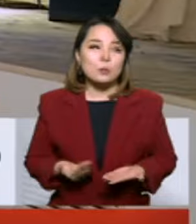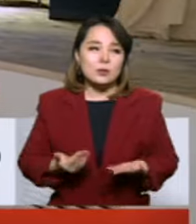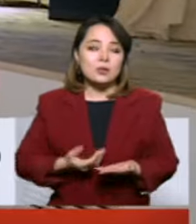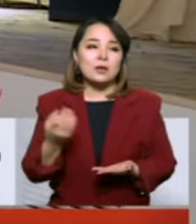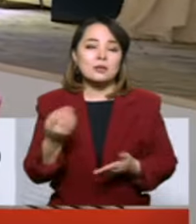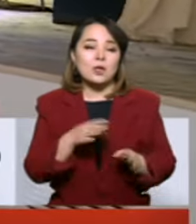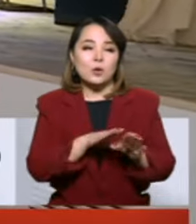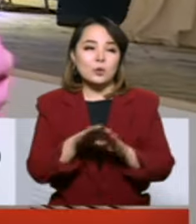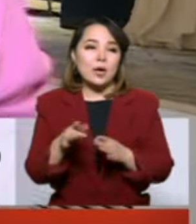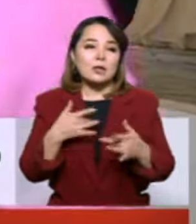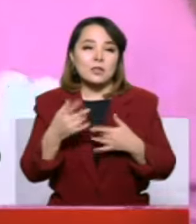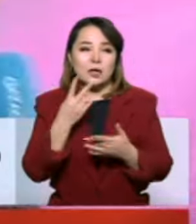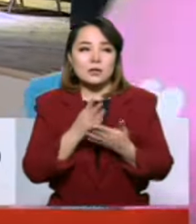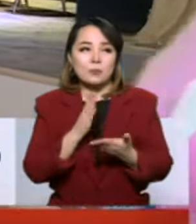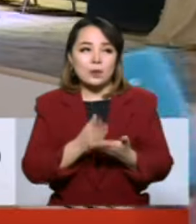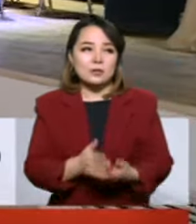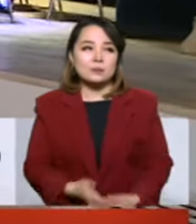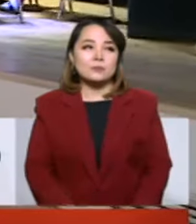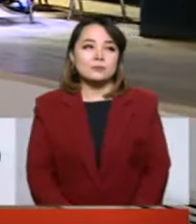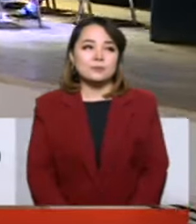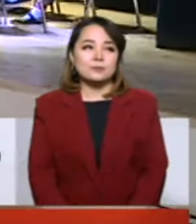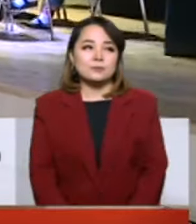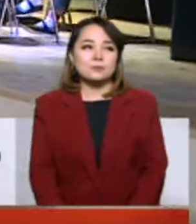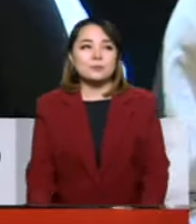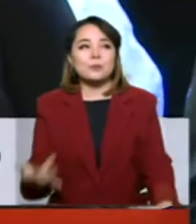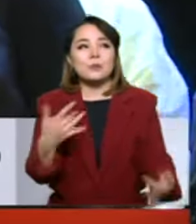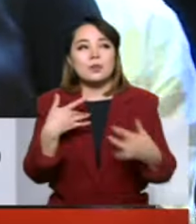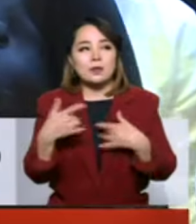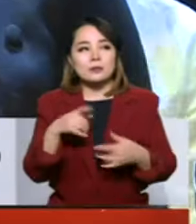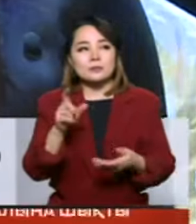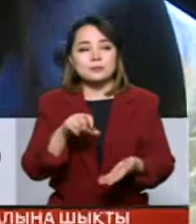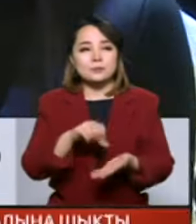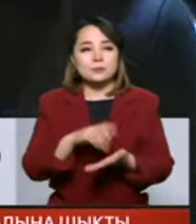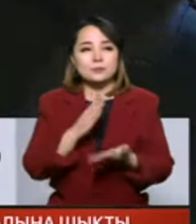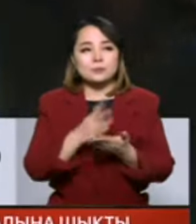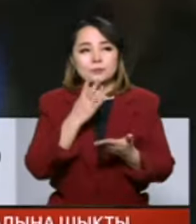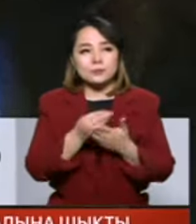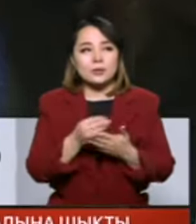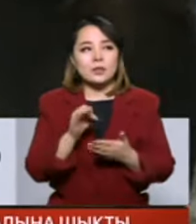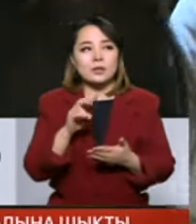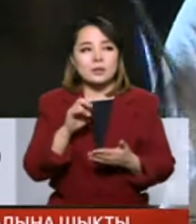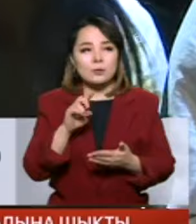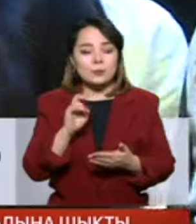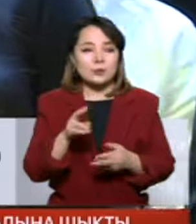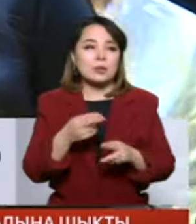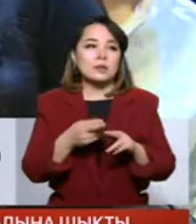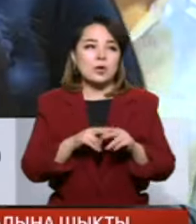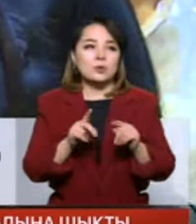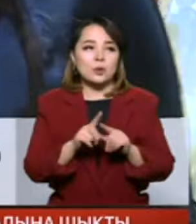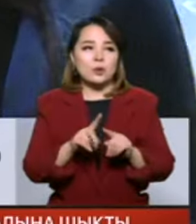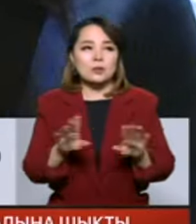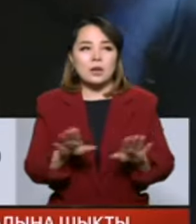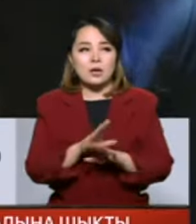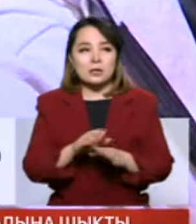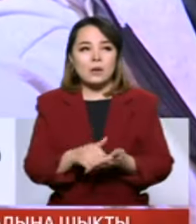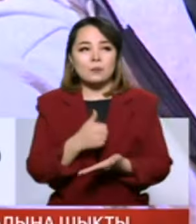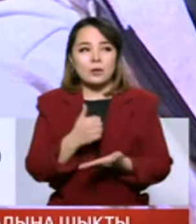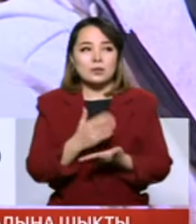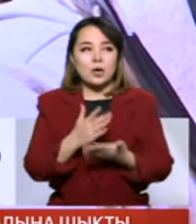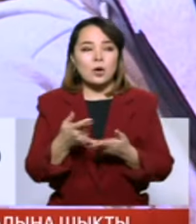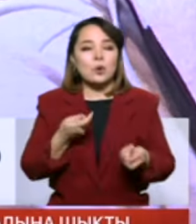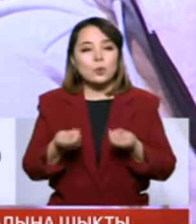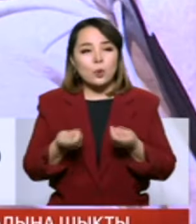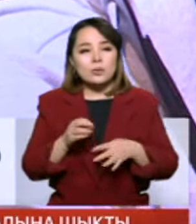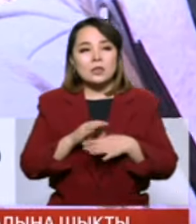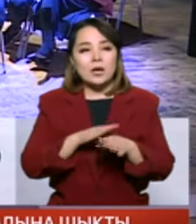тұтас театрға балайды. Театр әртістері Оразал мен Инабатты Қыжбек мюзикліне басты рөлдерге бекіткен.